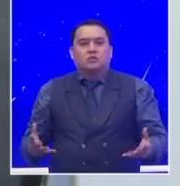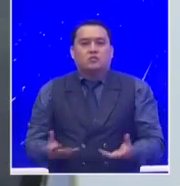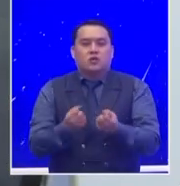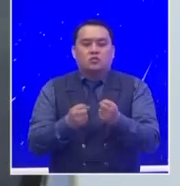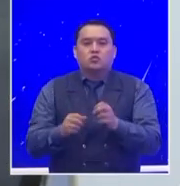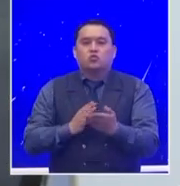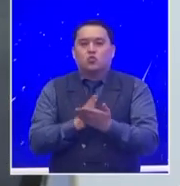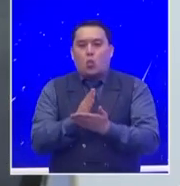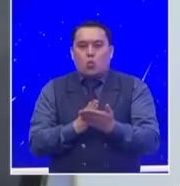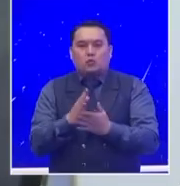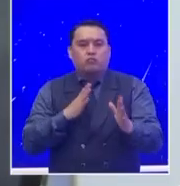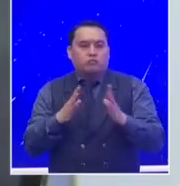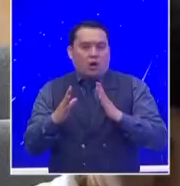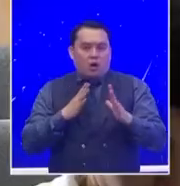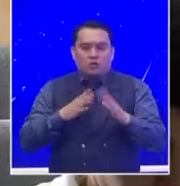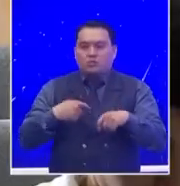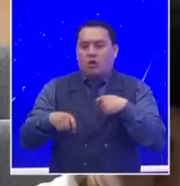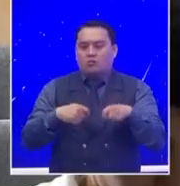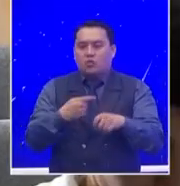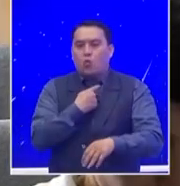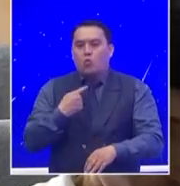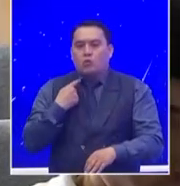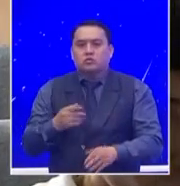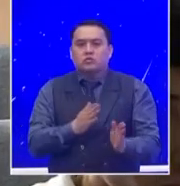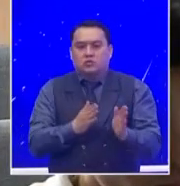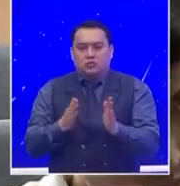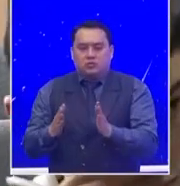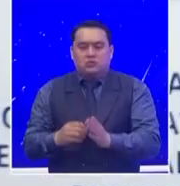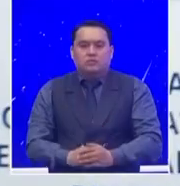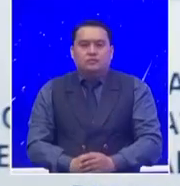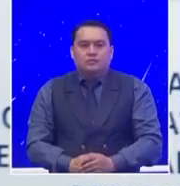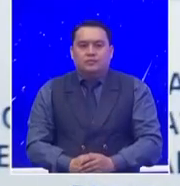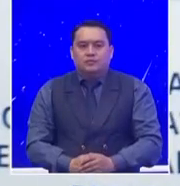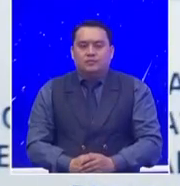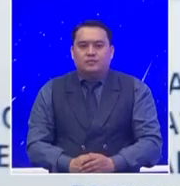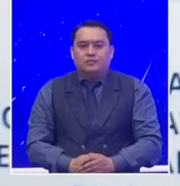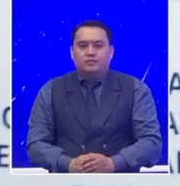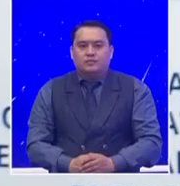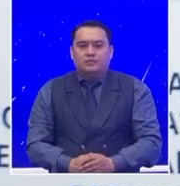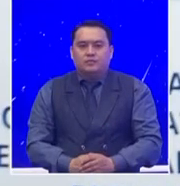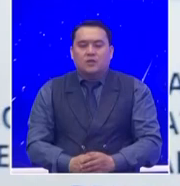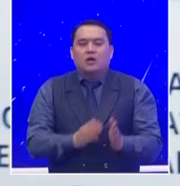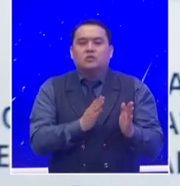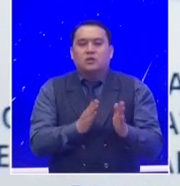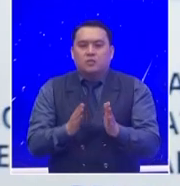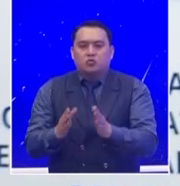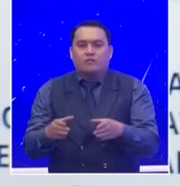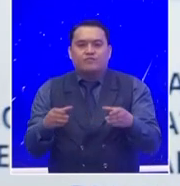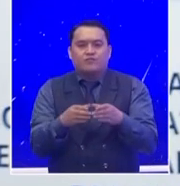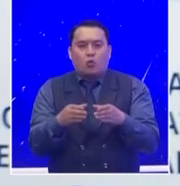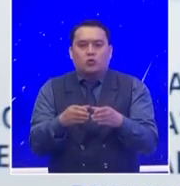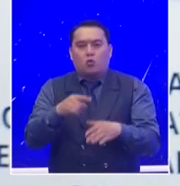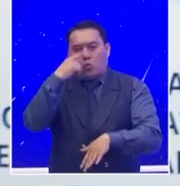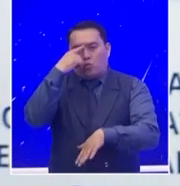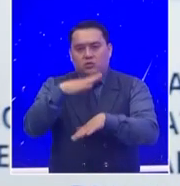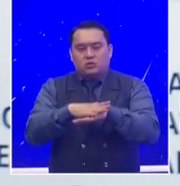әбігерге түскендер де жетерлік. Бұл бойынша облыста жағдай тұрақты, дейді мамандар. Медициналық фонд бар. Облыс әкімінің үкімімен бүгін